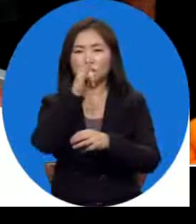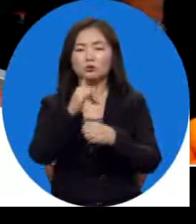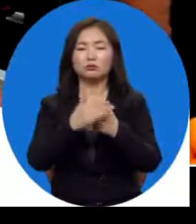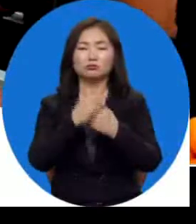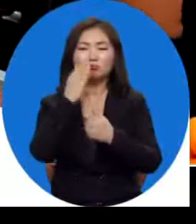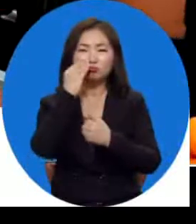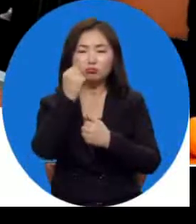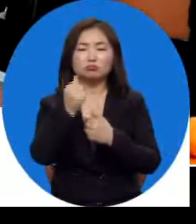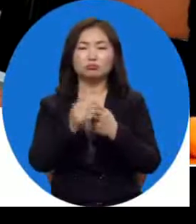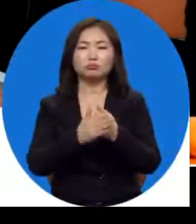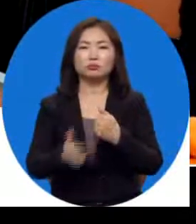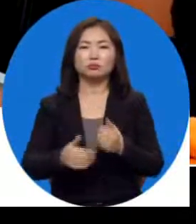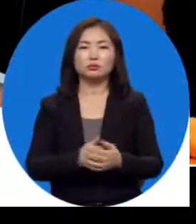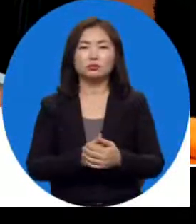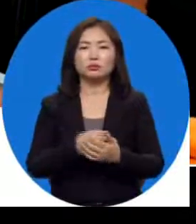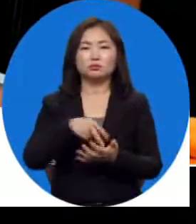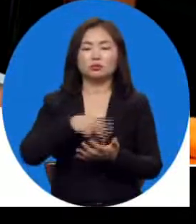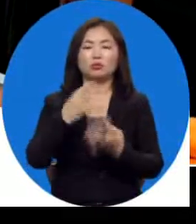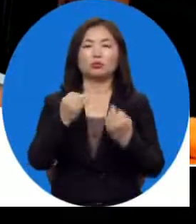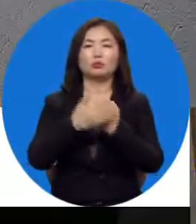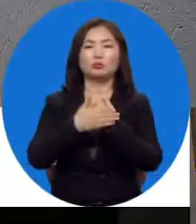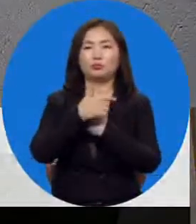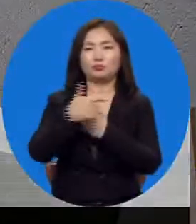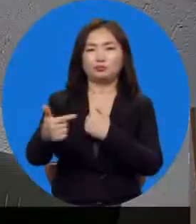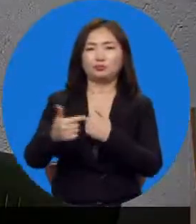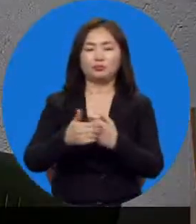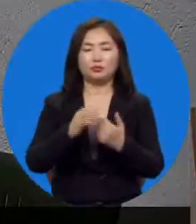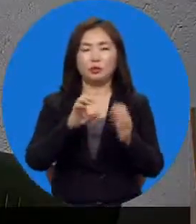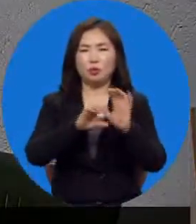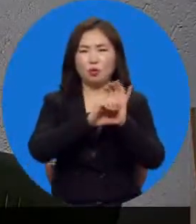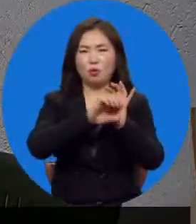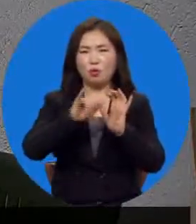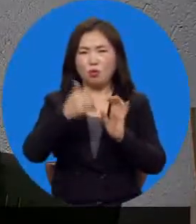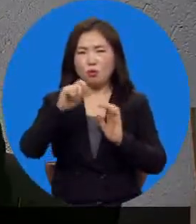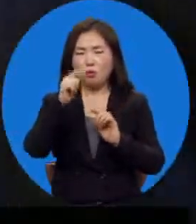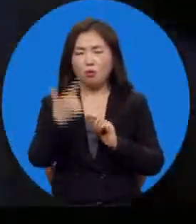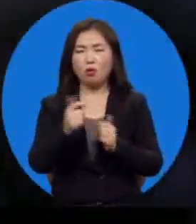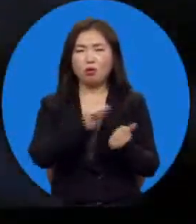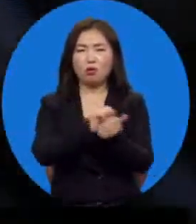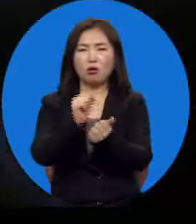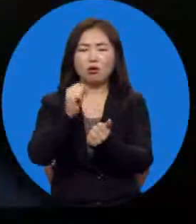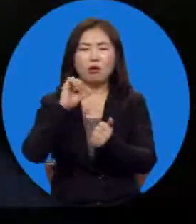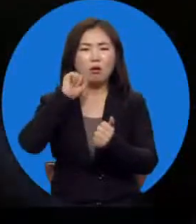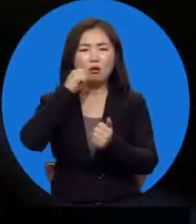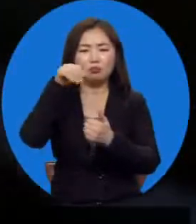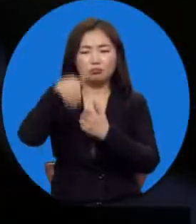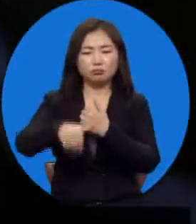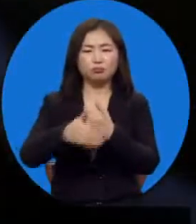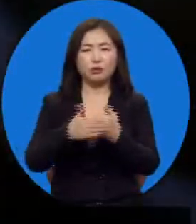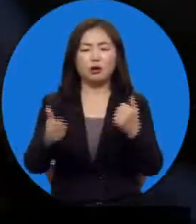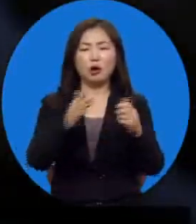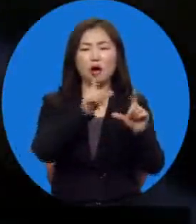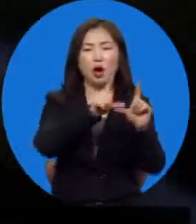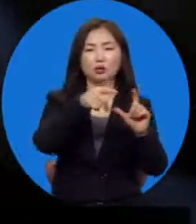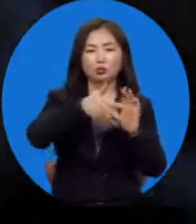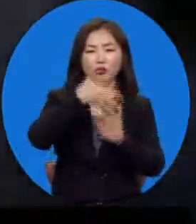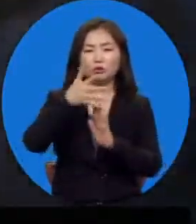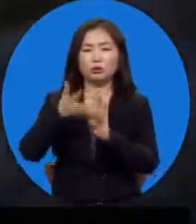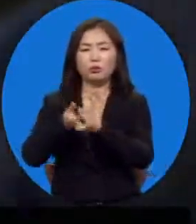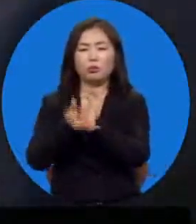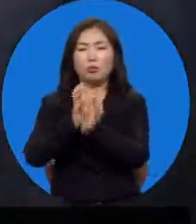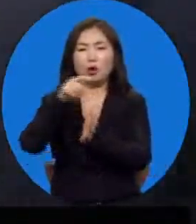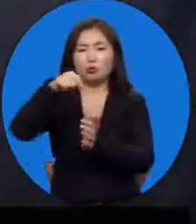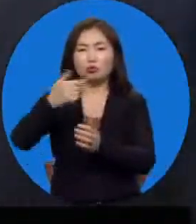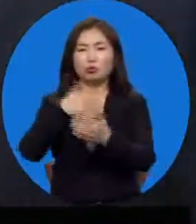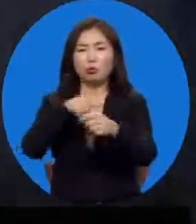이러니까 우리가 뜬 많이 도움이 되 코로나 사태로 지역경제 어려움이 가중되면서 안동시 와 봉화군 도 공무원